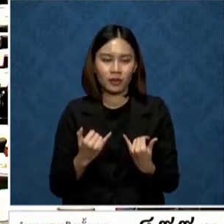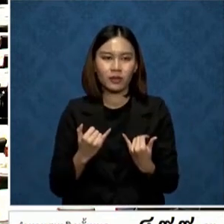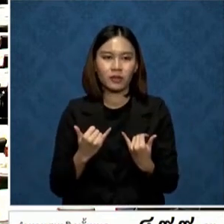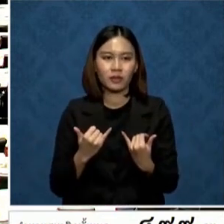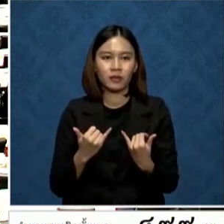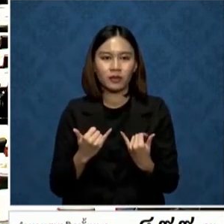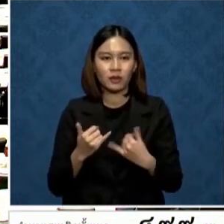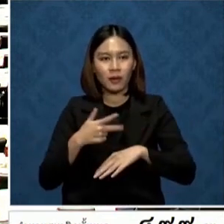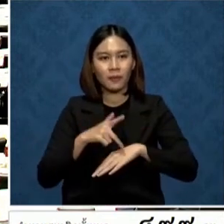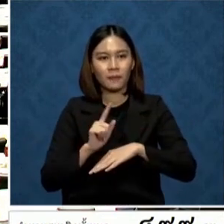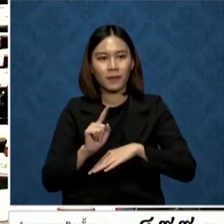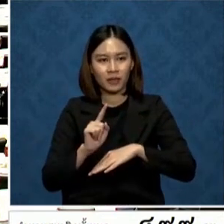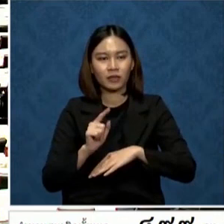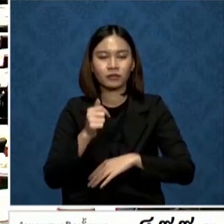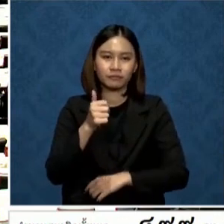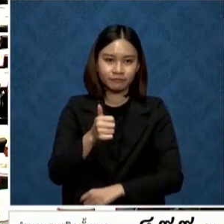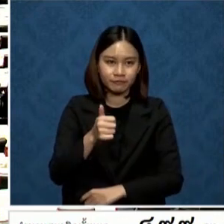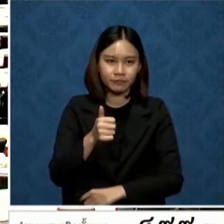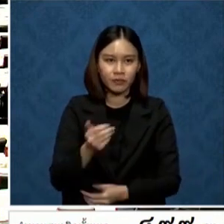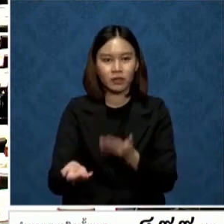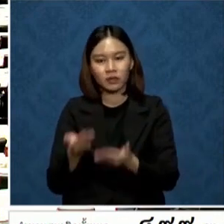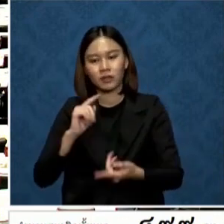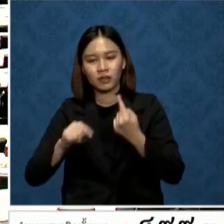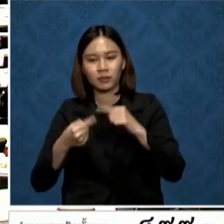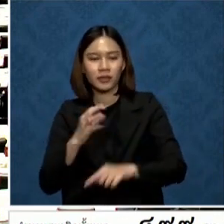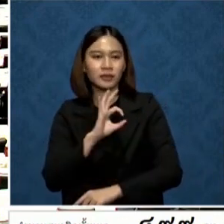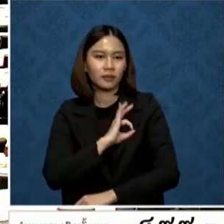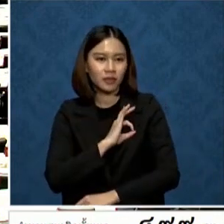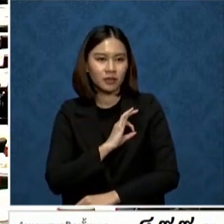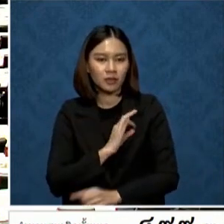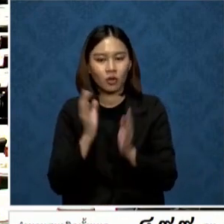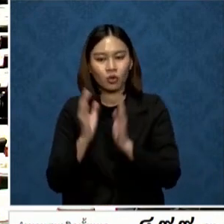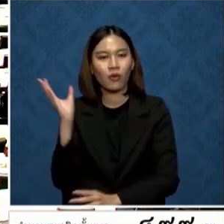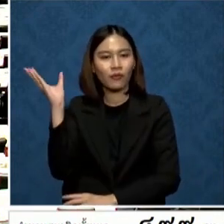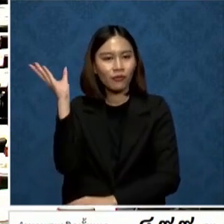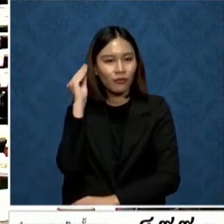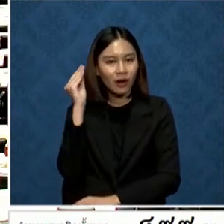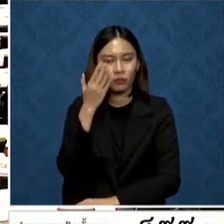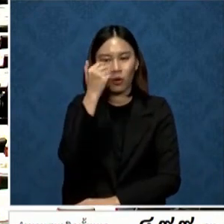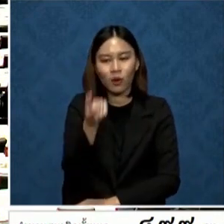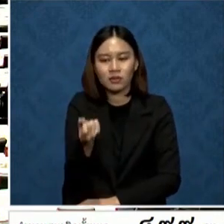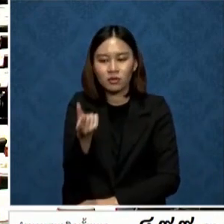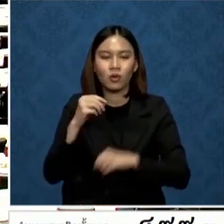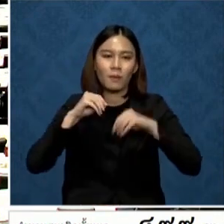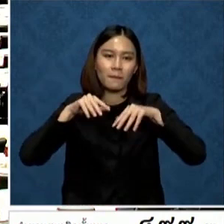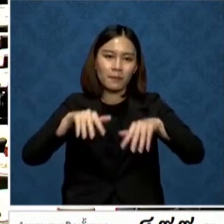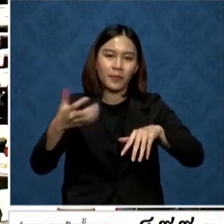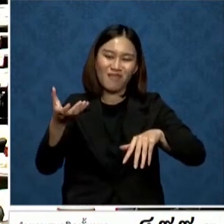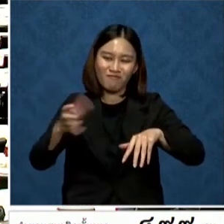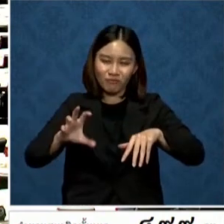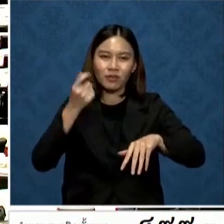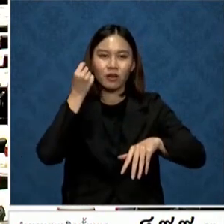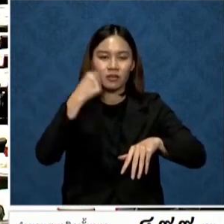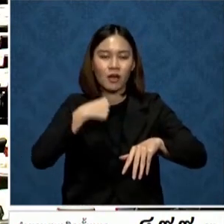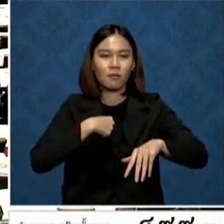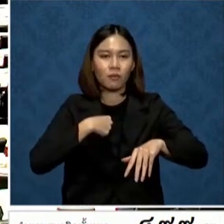ท่านประธานก็ดีหรือเพื่อนสมาชิกแล้วก็ผู้ฟังที่อยู่ทางบ้านเพราะเป็นการถ่ายทอดอยู่แล้วได้เข้าใจในฐานะ